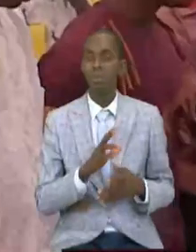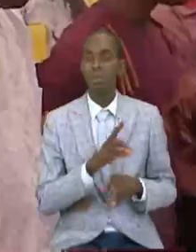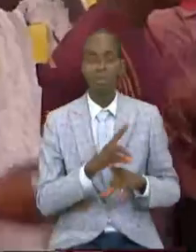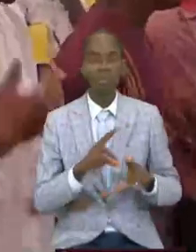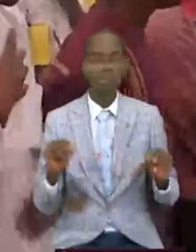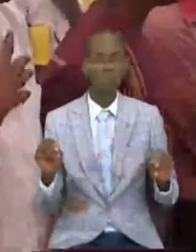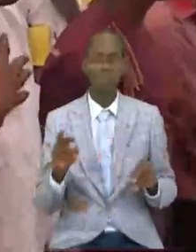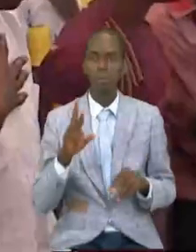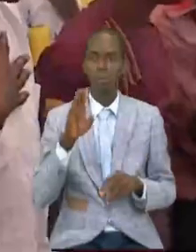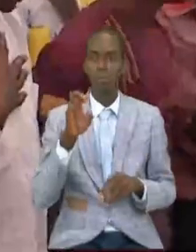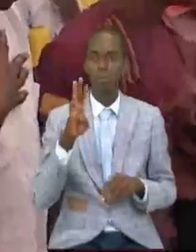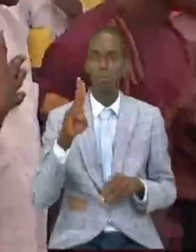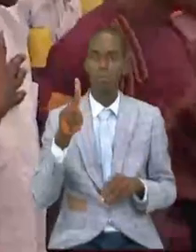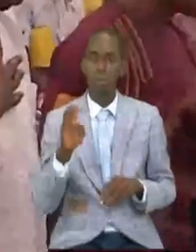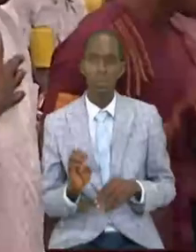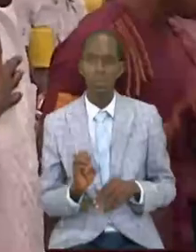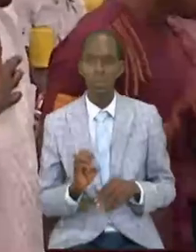pas de reproches,